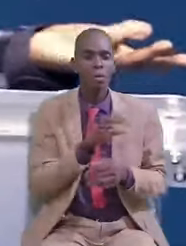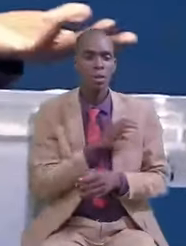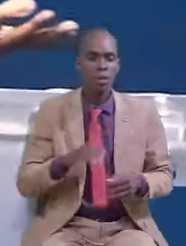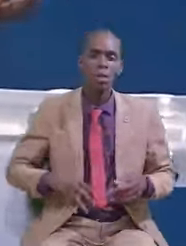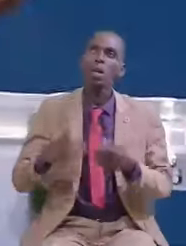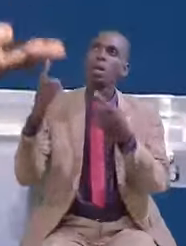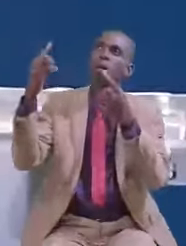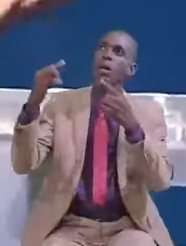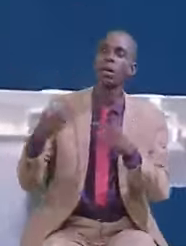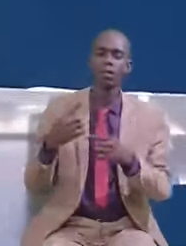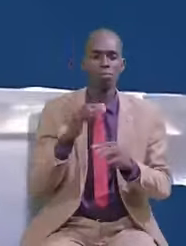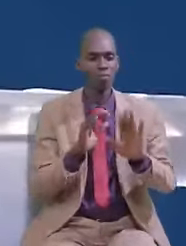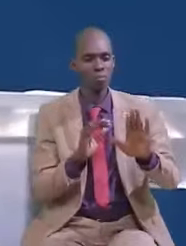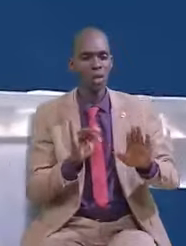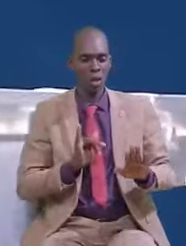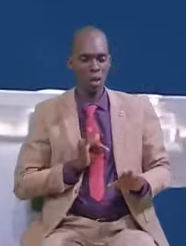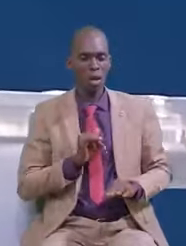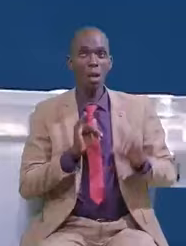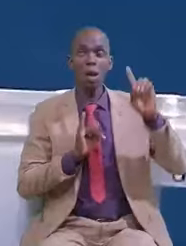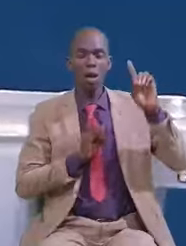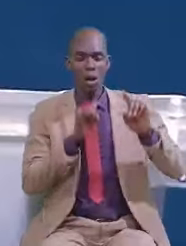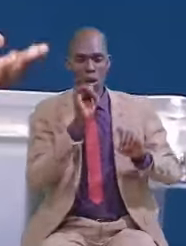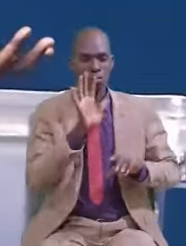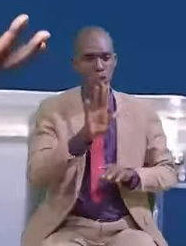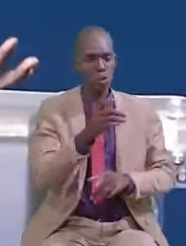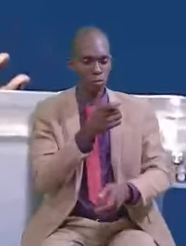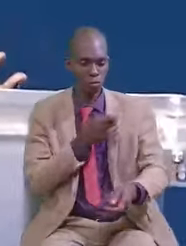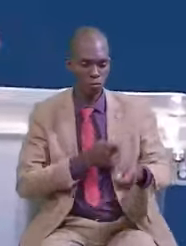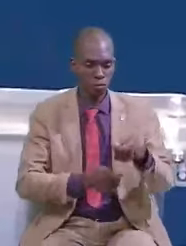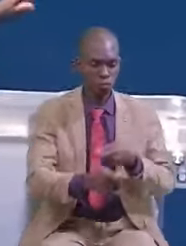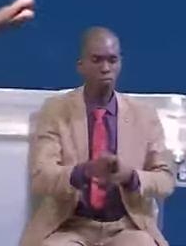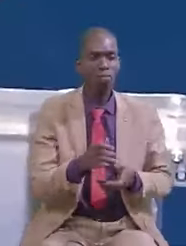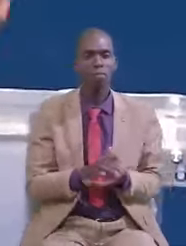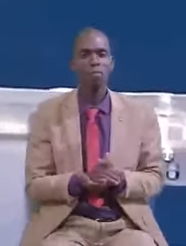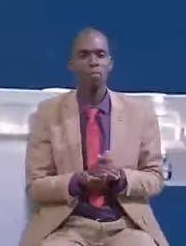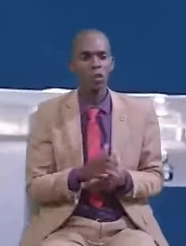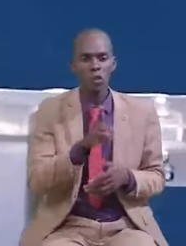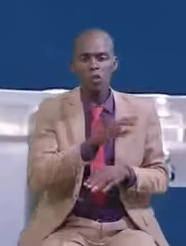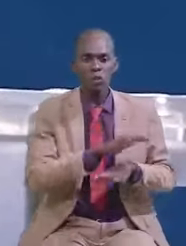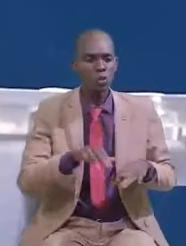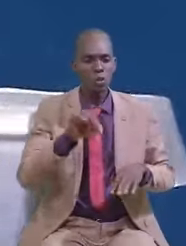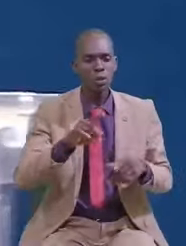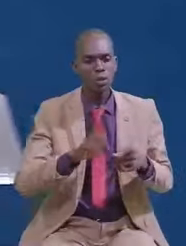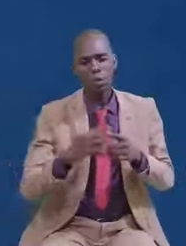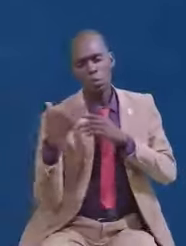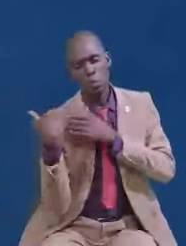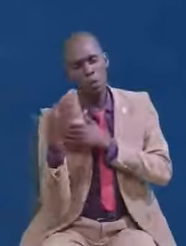Christ est venu dire, ouais, je suis ton substitut. Tu ne dois plus les porter.